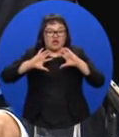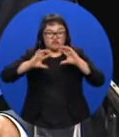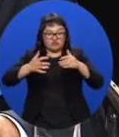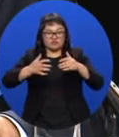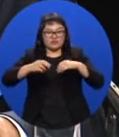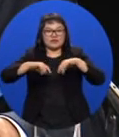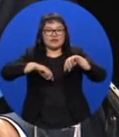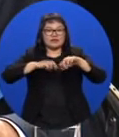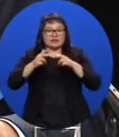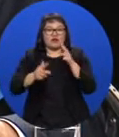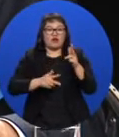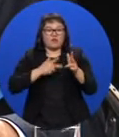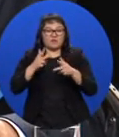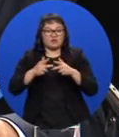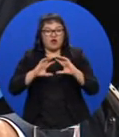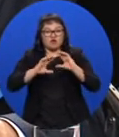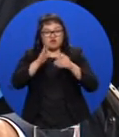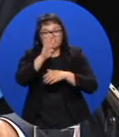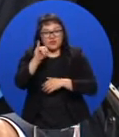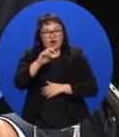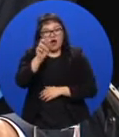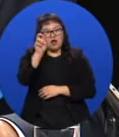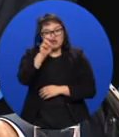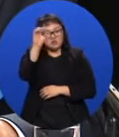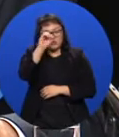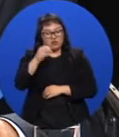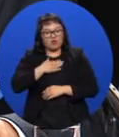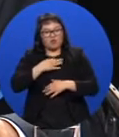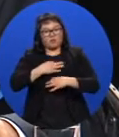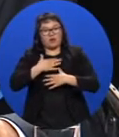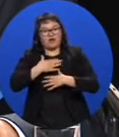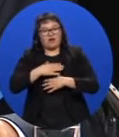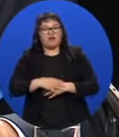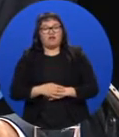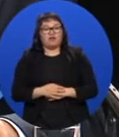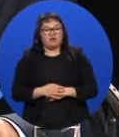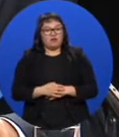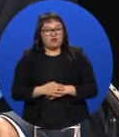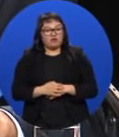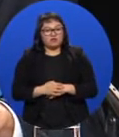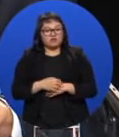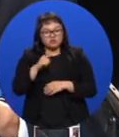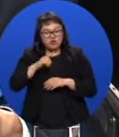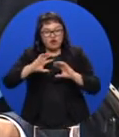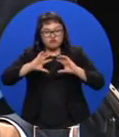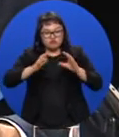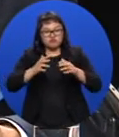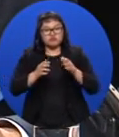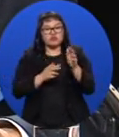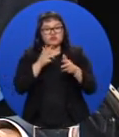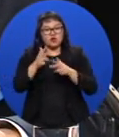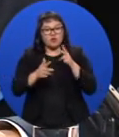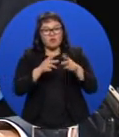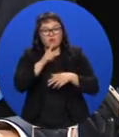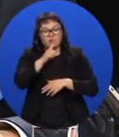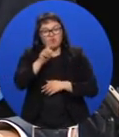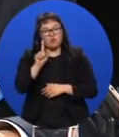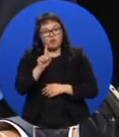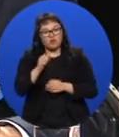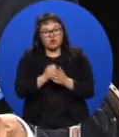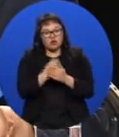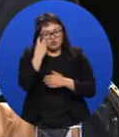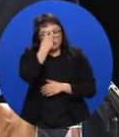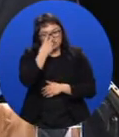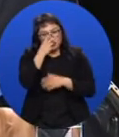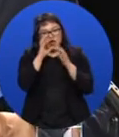국책사업에서 국비가 20%다 하니까 제가 깜짝 놀랐어요. 아니 그걸 어떻게 국책사업이라고 합니까? 그래서 조사해